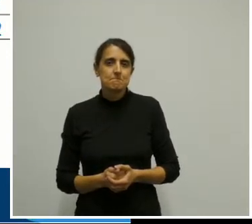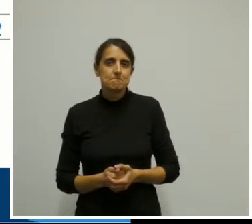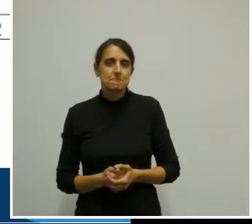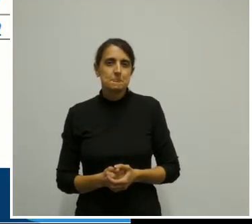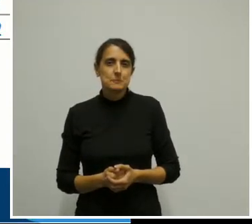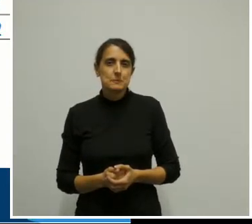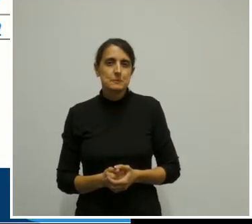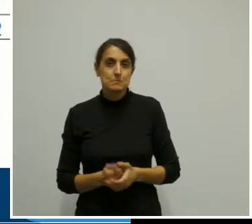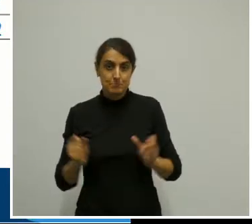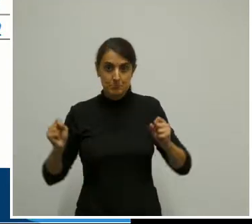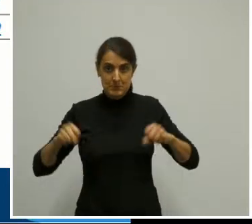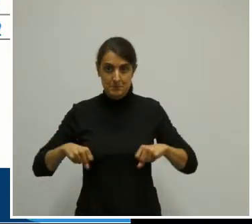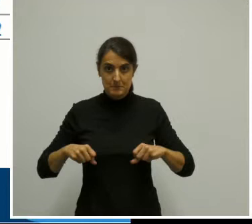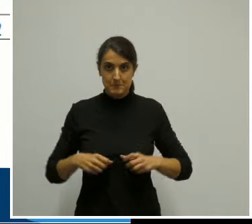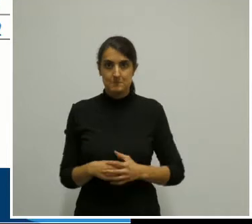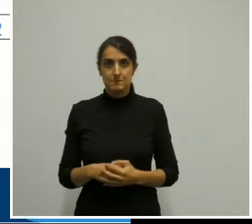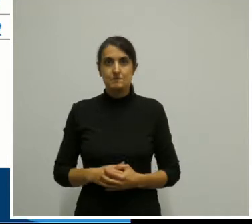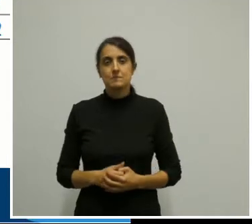Vale.